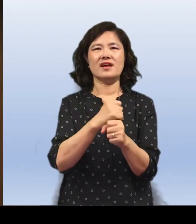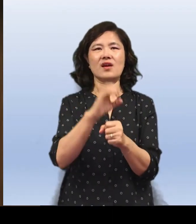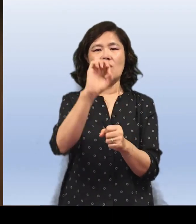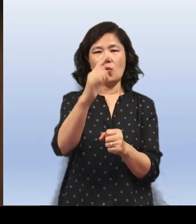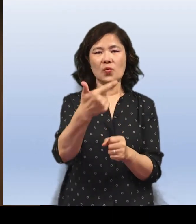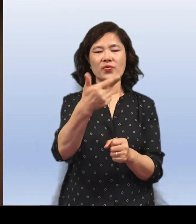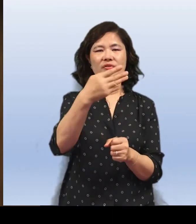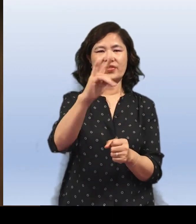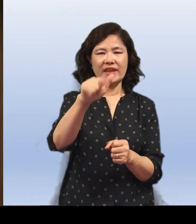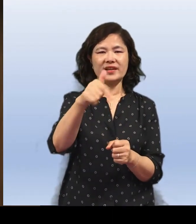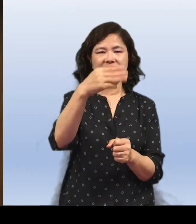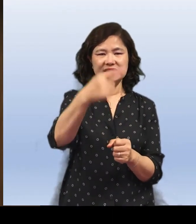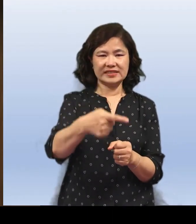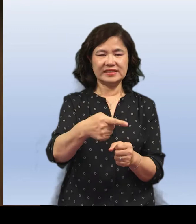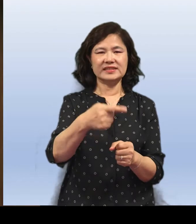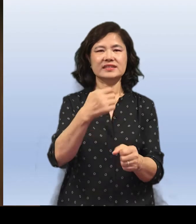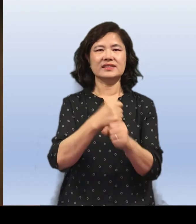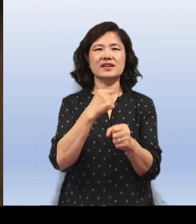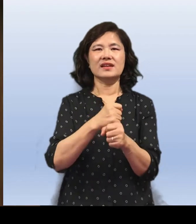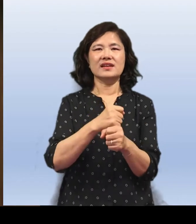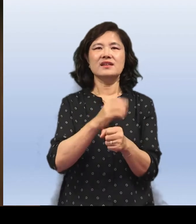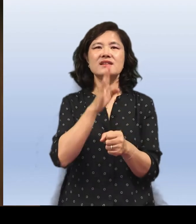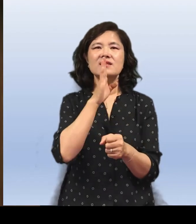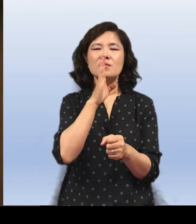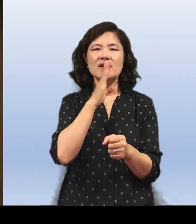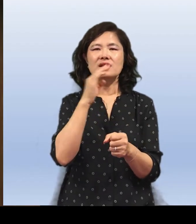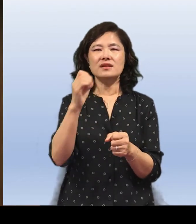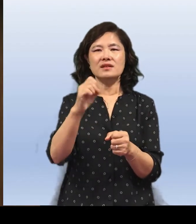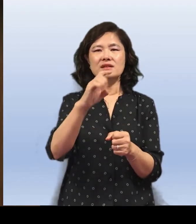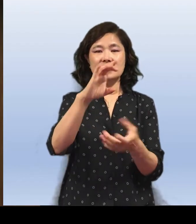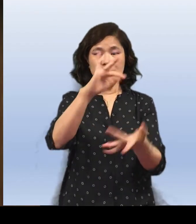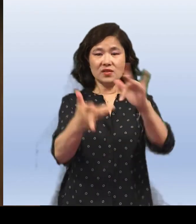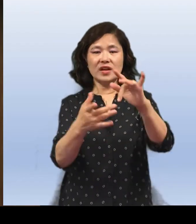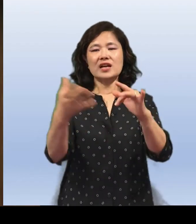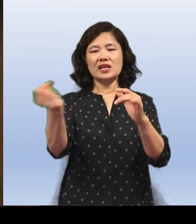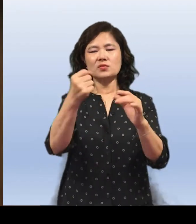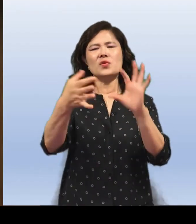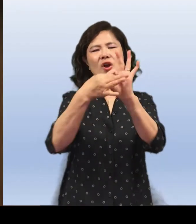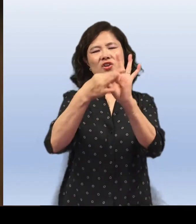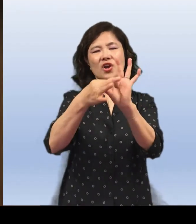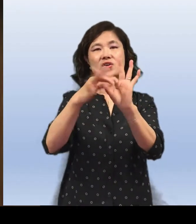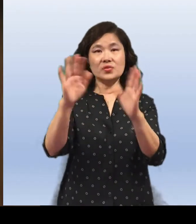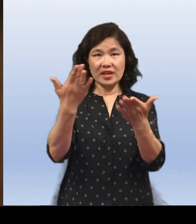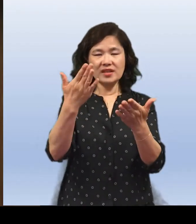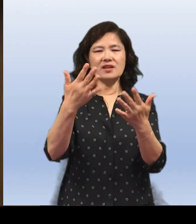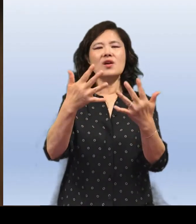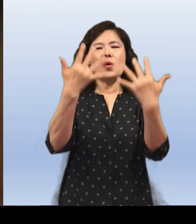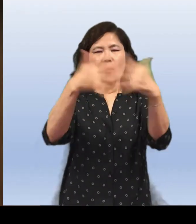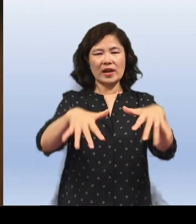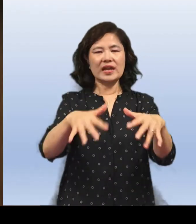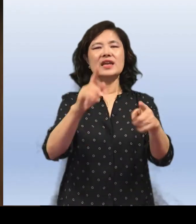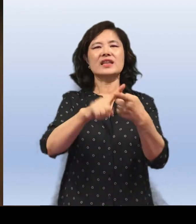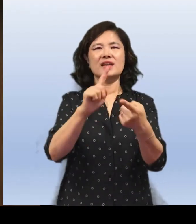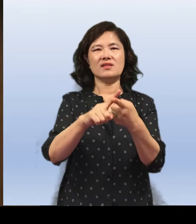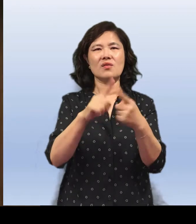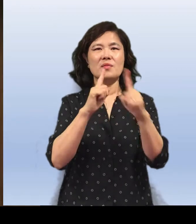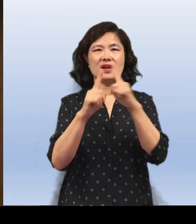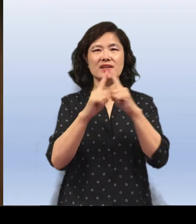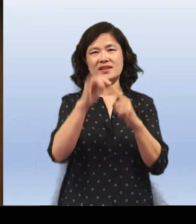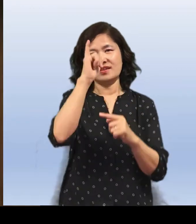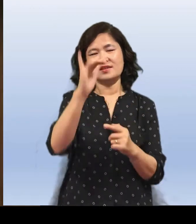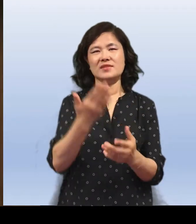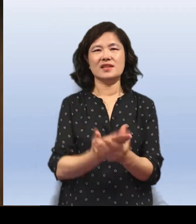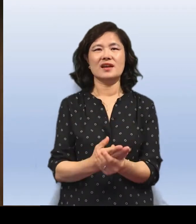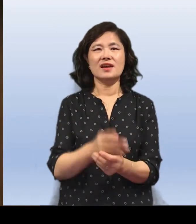온택트는요, 온라인. 그 앞에 on과 그리고 컨택의 뒷부분을 붙여서 언택트라고 합니다. 이